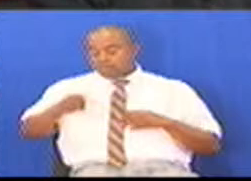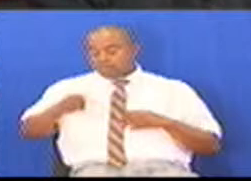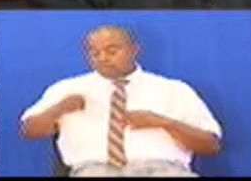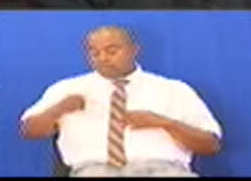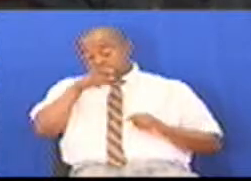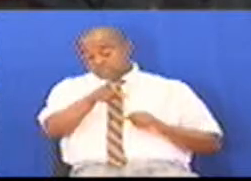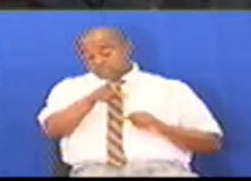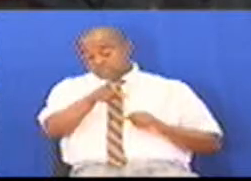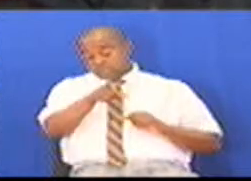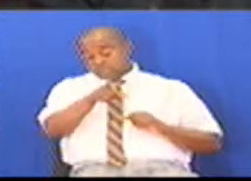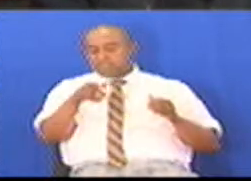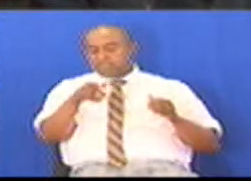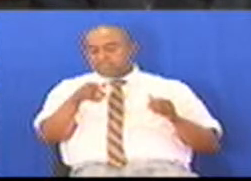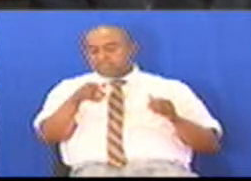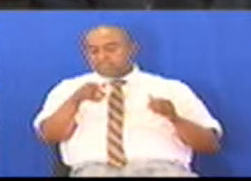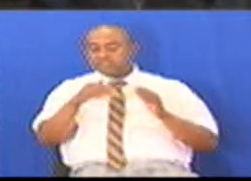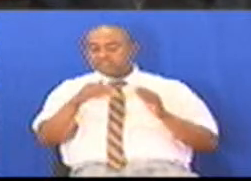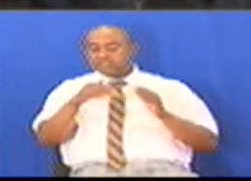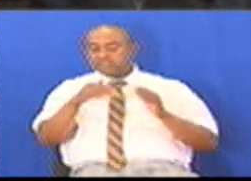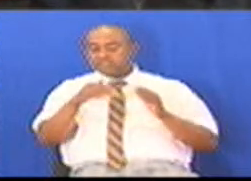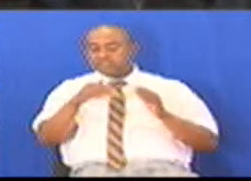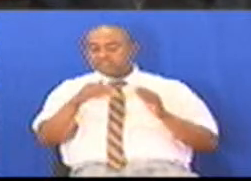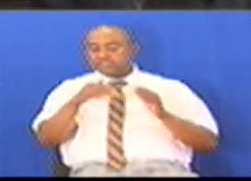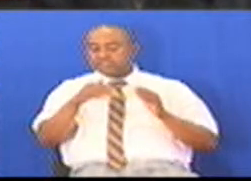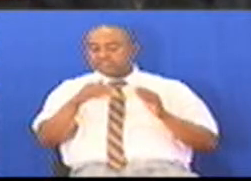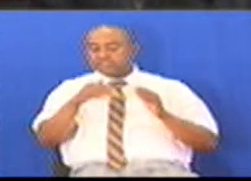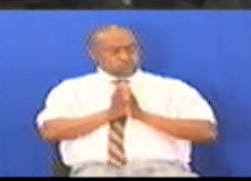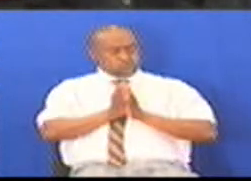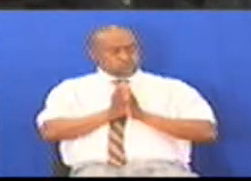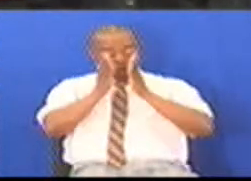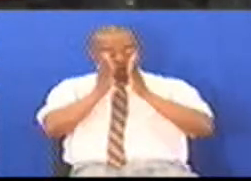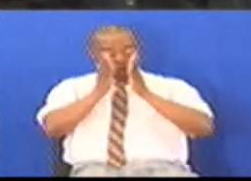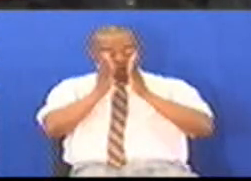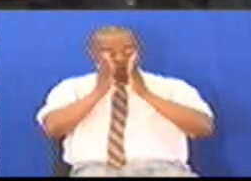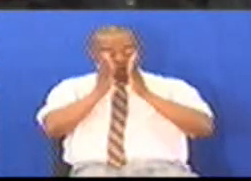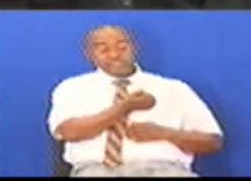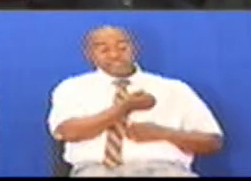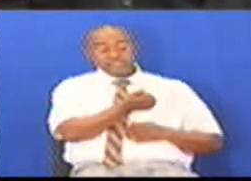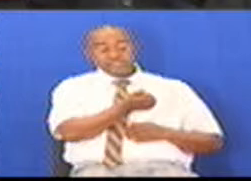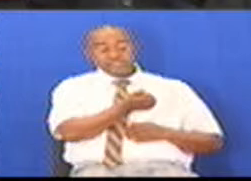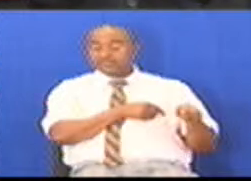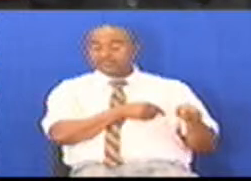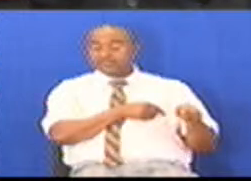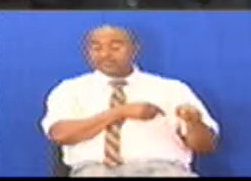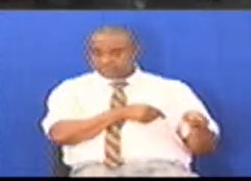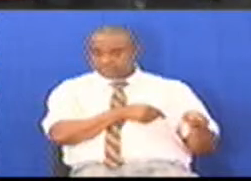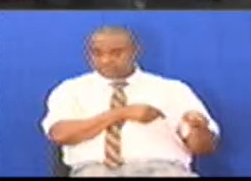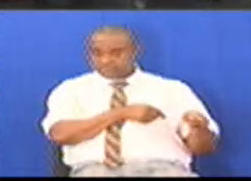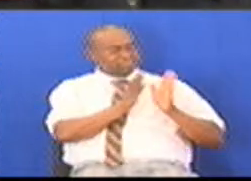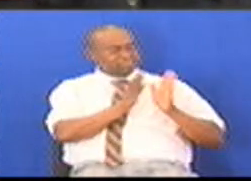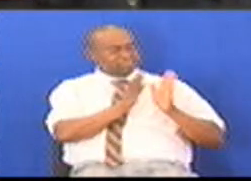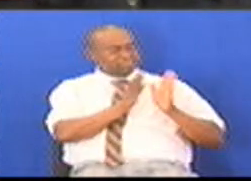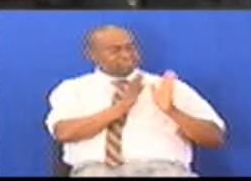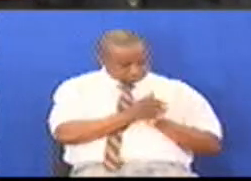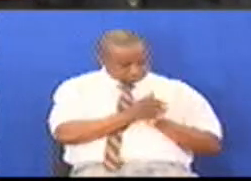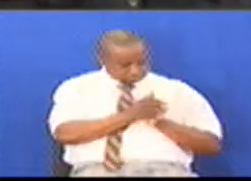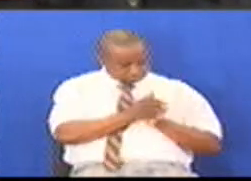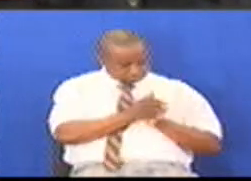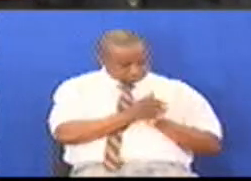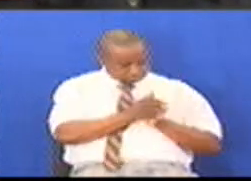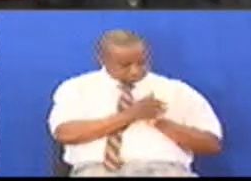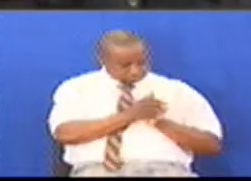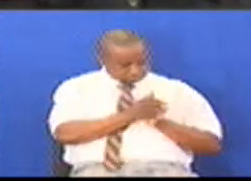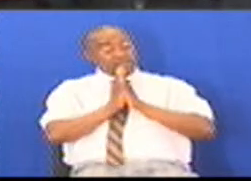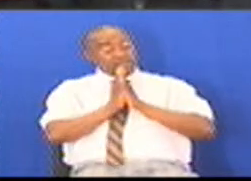napenda kumshukuru sana tena Mheshimiwa Dr. Philip Mpango, Waziri wa Fedha na Mipango, na Mheshimiwa Dr. Ashat